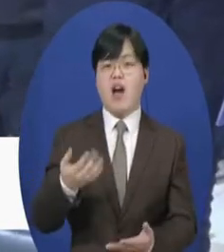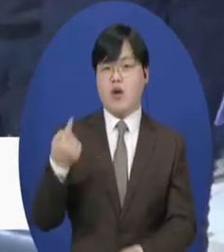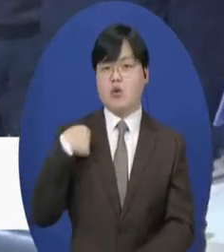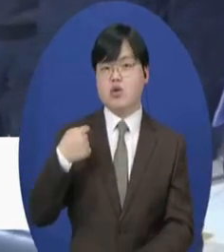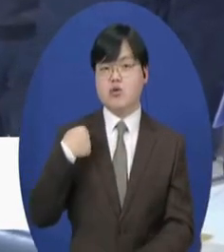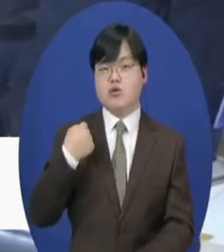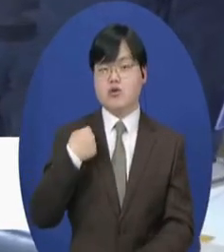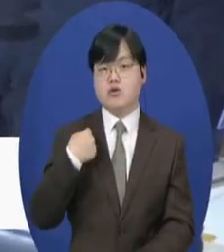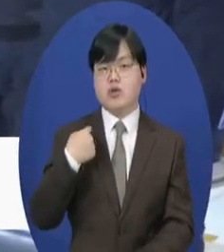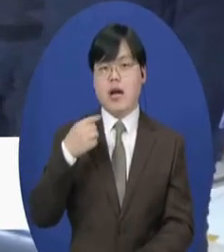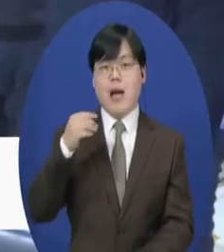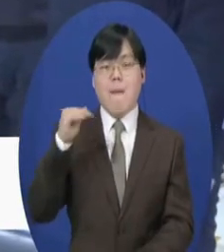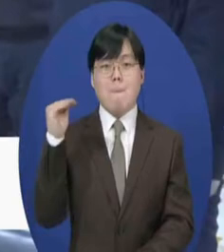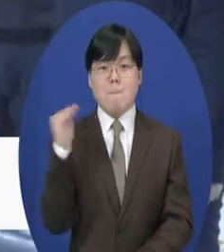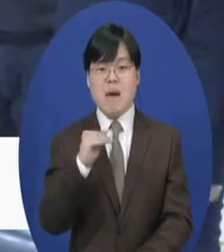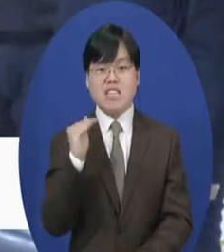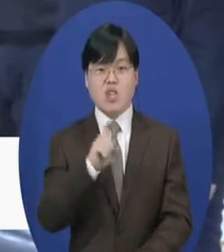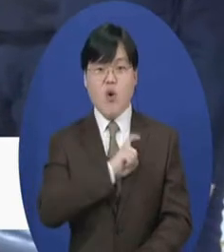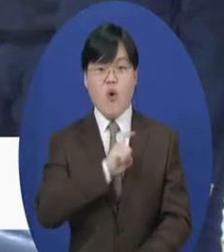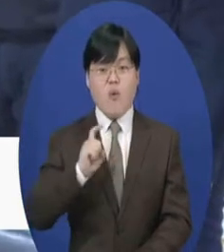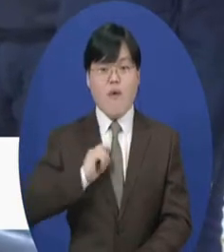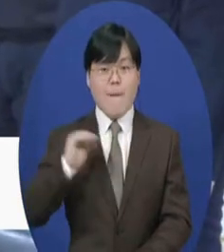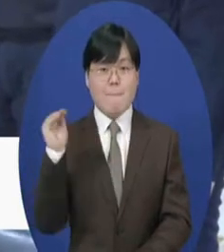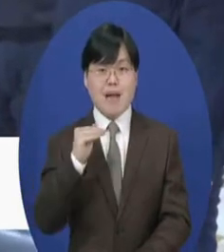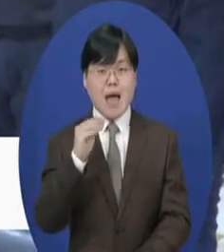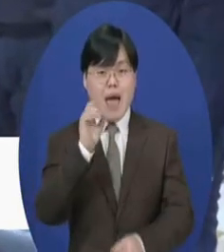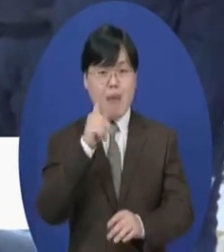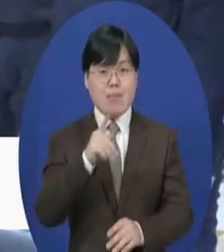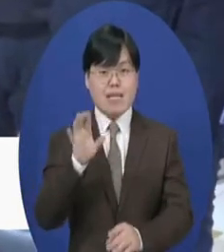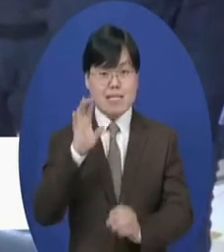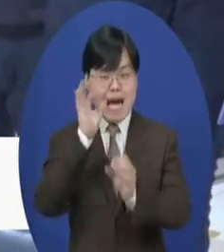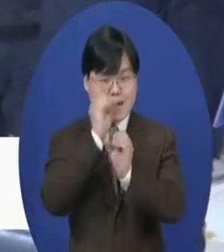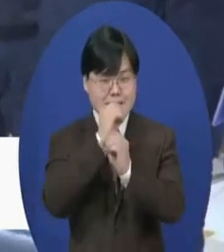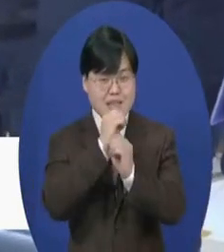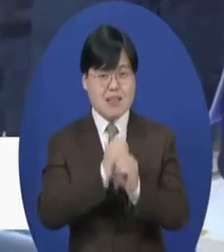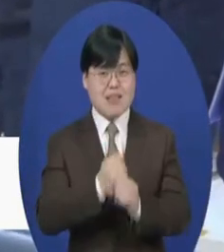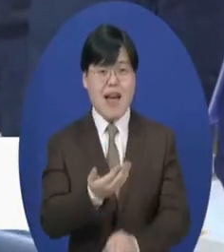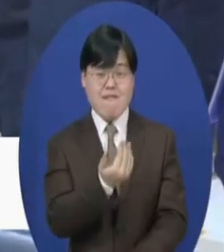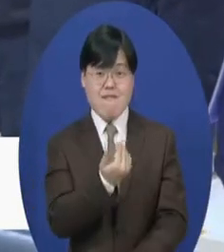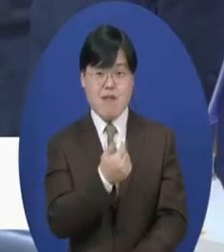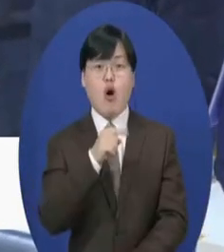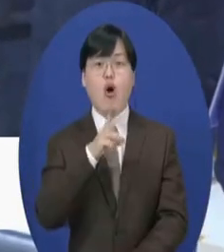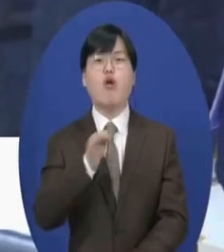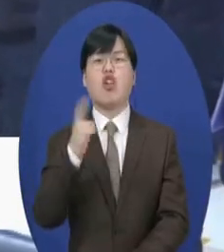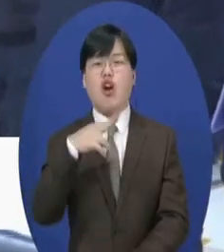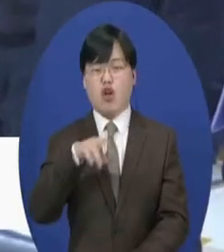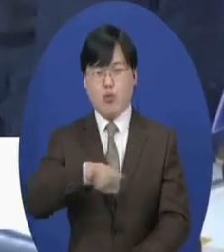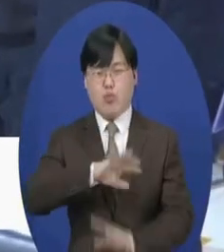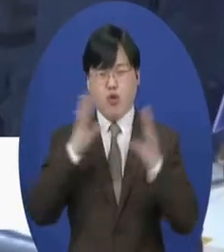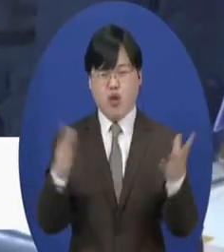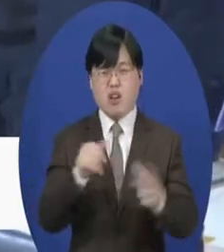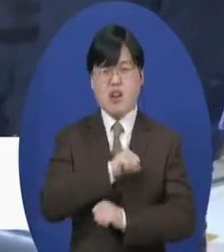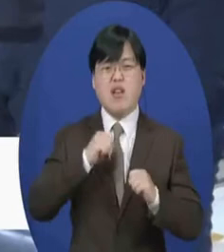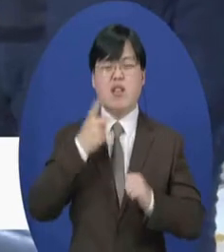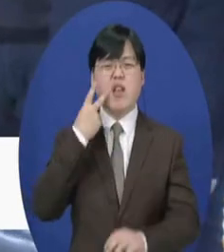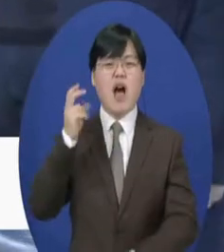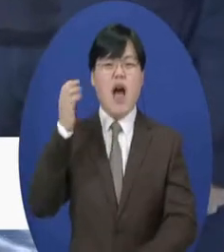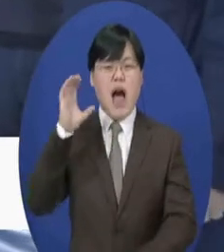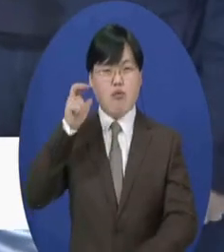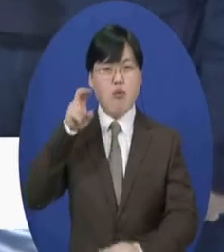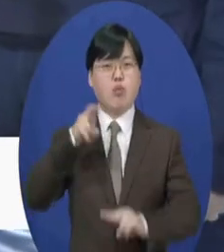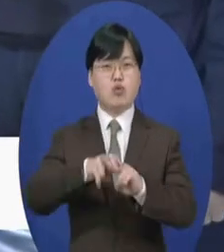нөгөө автомашинаар зорчсон иргэдээс нөгөө PCR шинжилгээ нэгсэн учраас өнөөдөр бүх иргэд нийтийн тээврээр зорчсон байгаа.